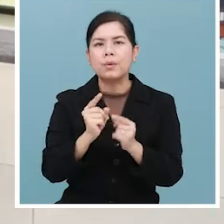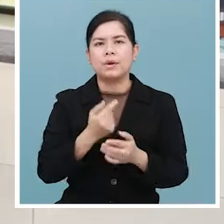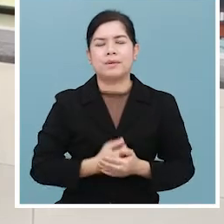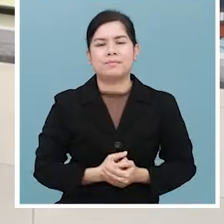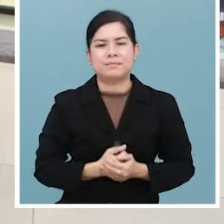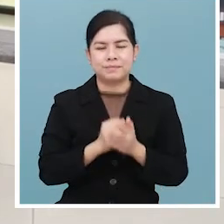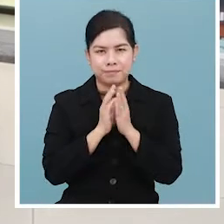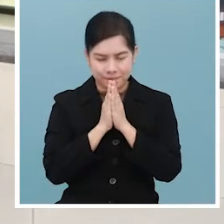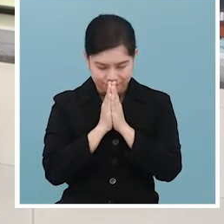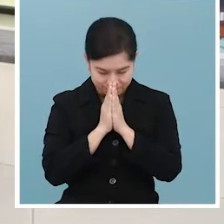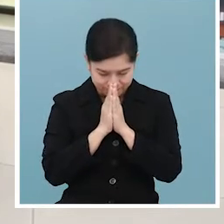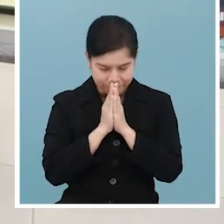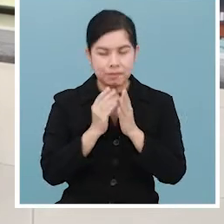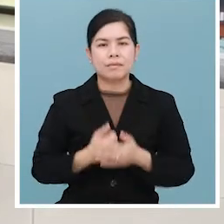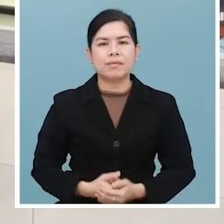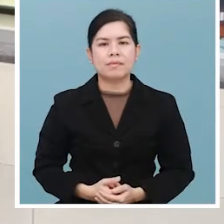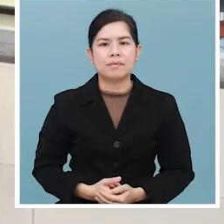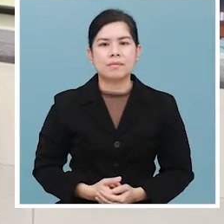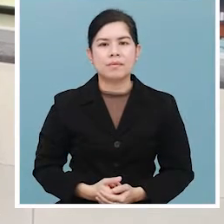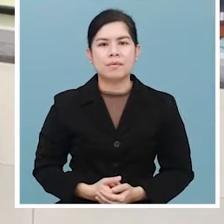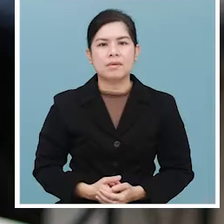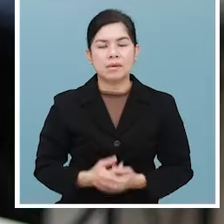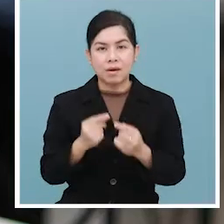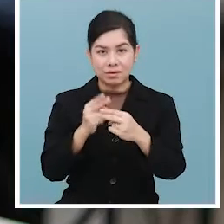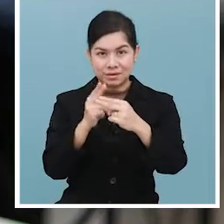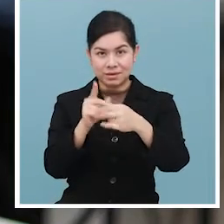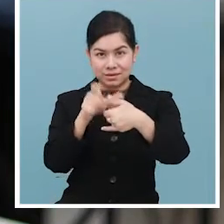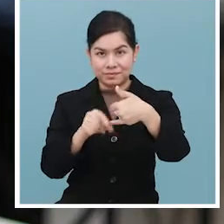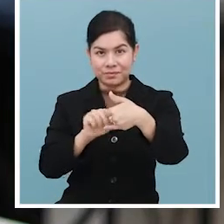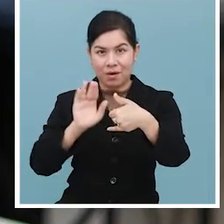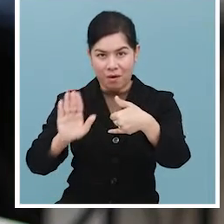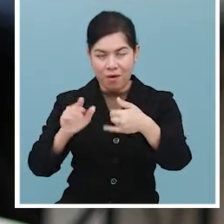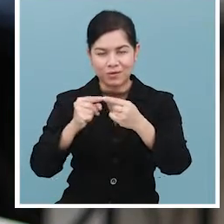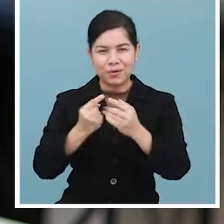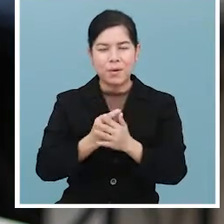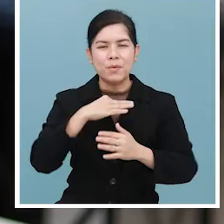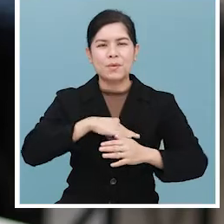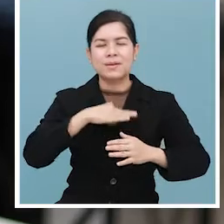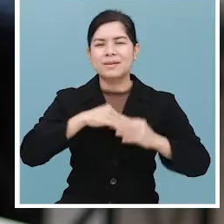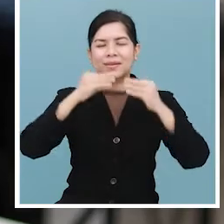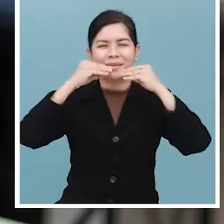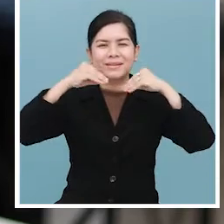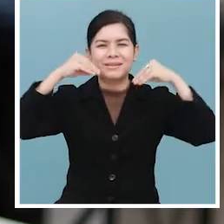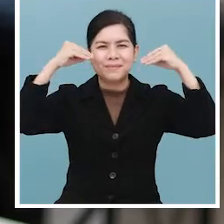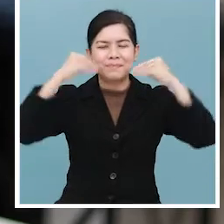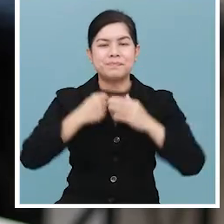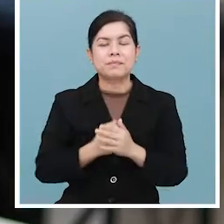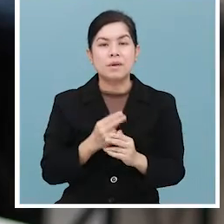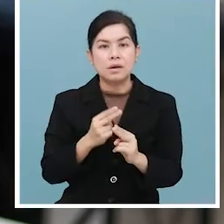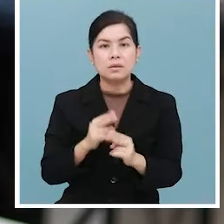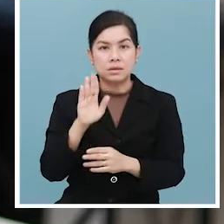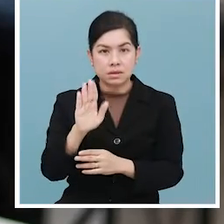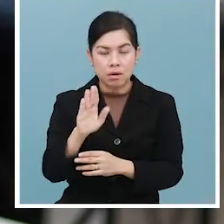วัสดีค่ะ สวัสดีค่ะ พูดถึงพี่ผัดไทยใครๆก็ยิ้ม สวัสดีคุณผู้ชมด้วยค่ะ ชื่อของพี่เนี่ยพี่ผัดไ